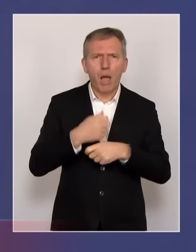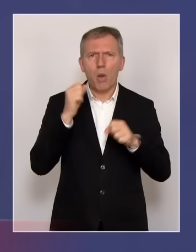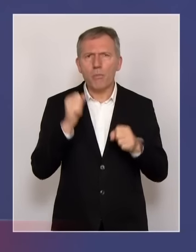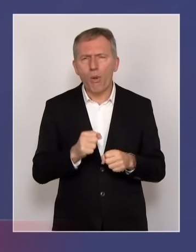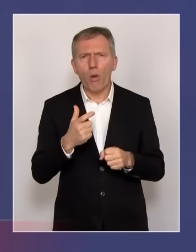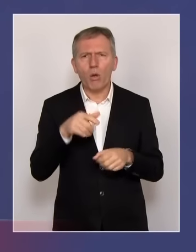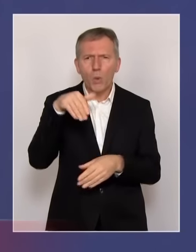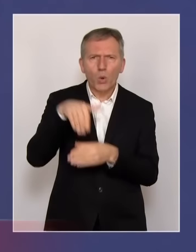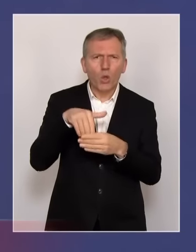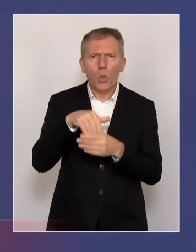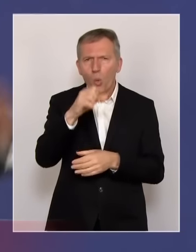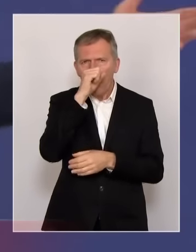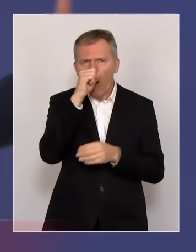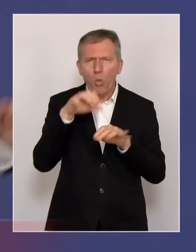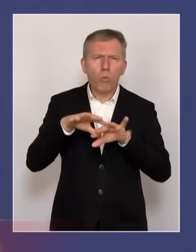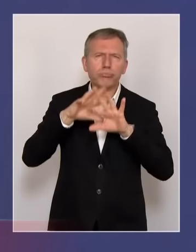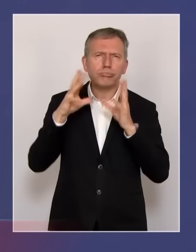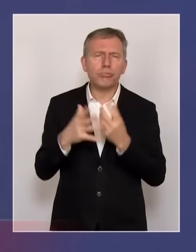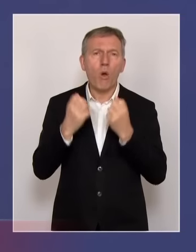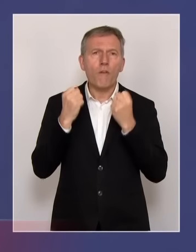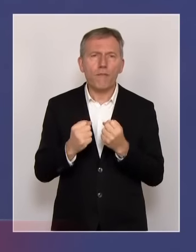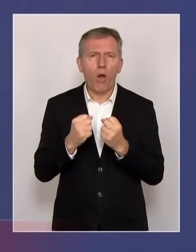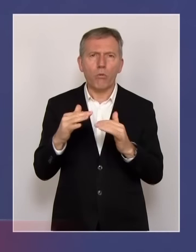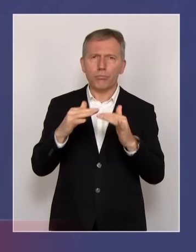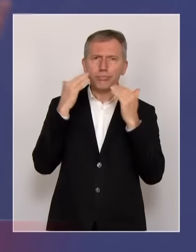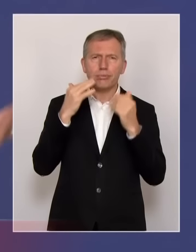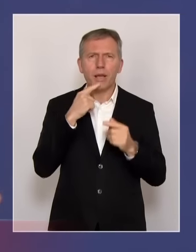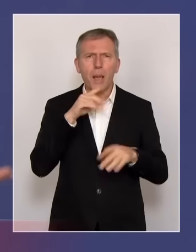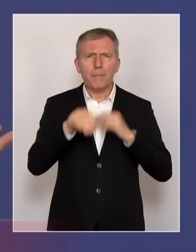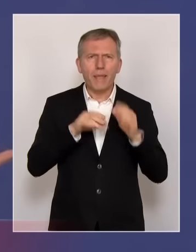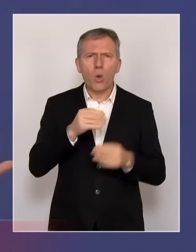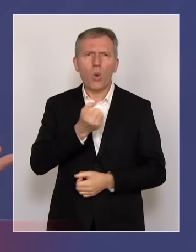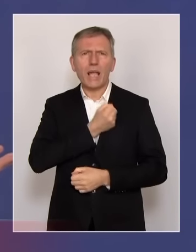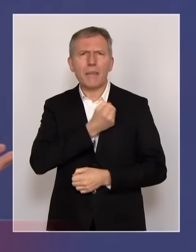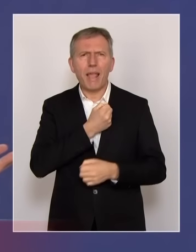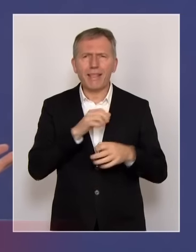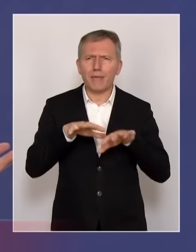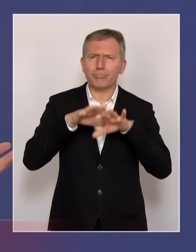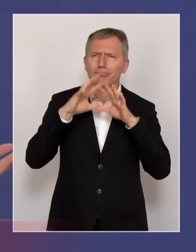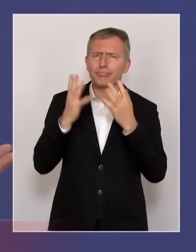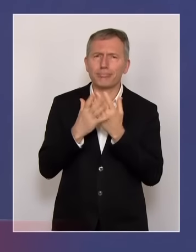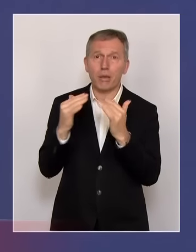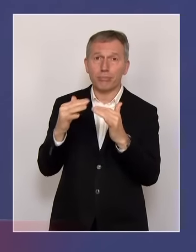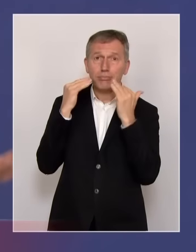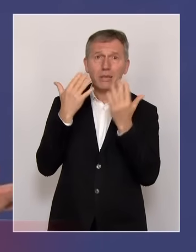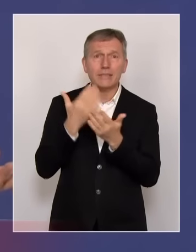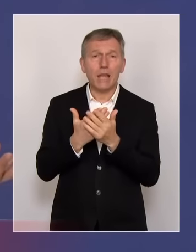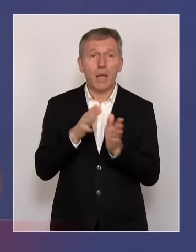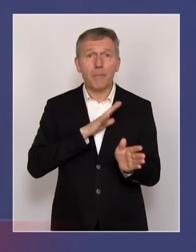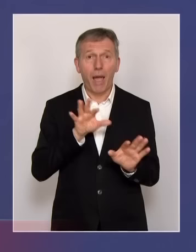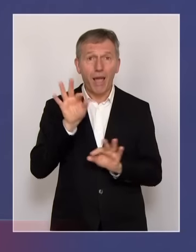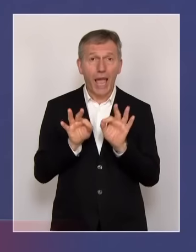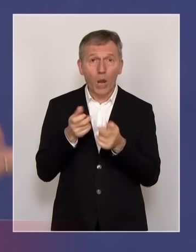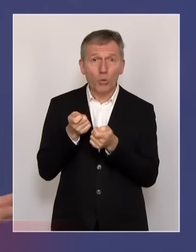de contenus pornographiques de la pédocriminalité c'est ça cet espace parce qu'il n pas régulé